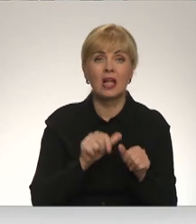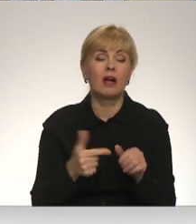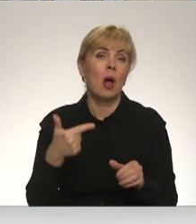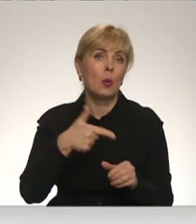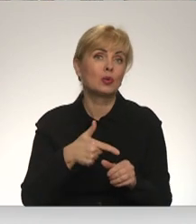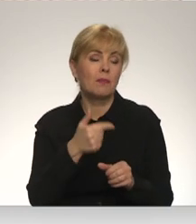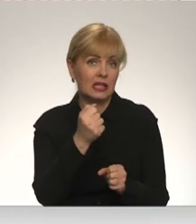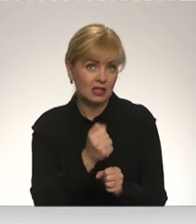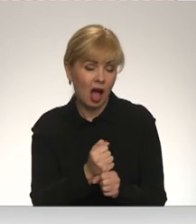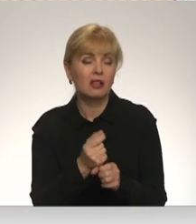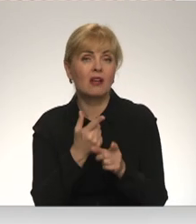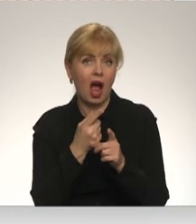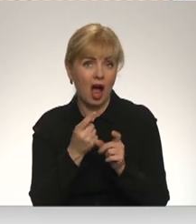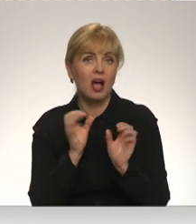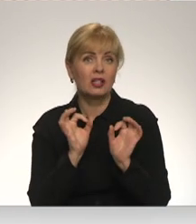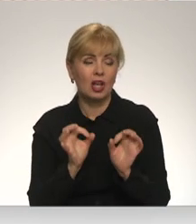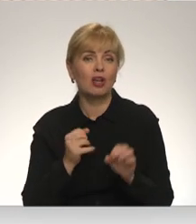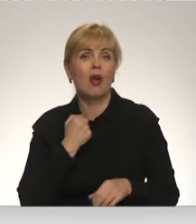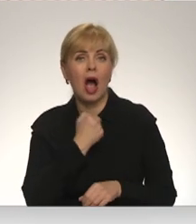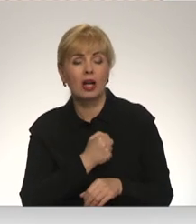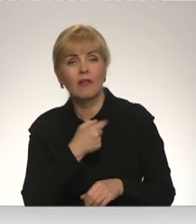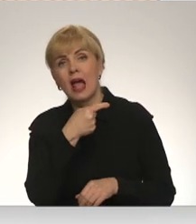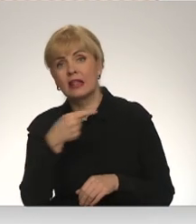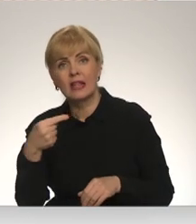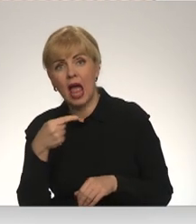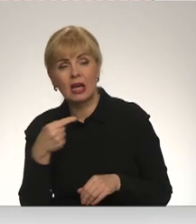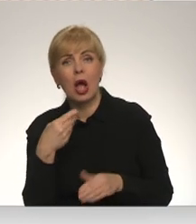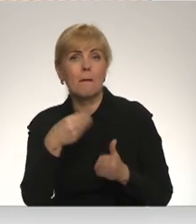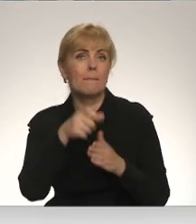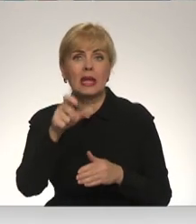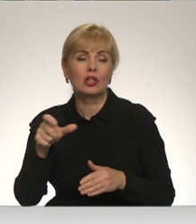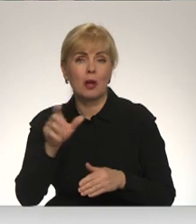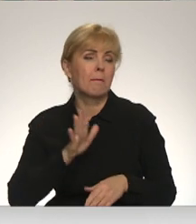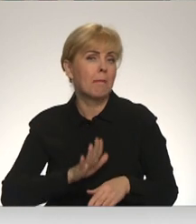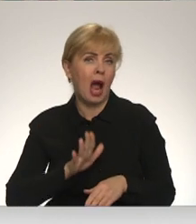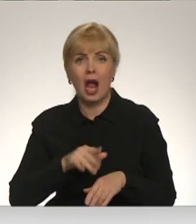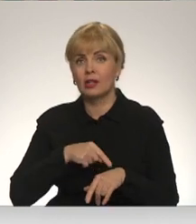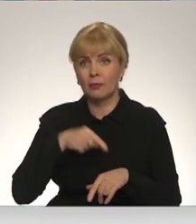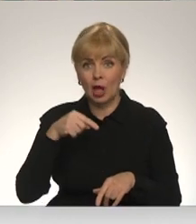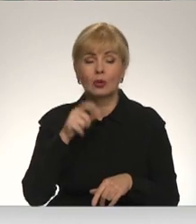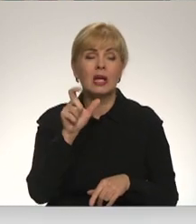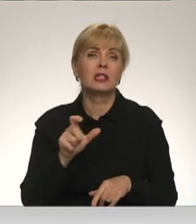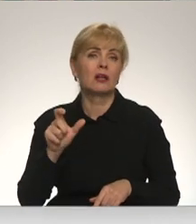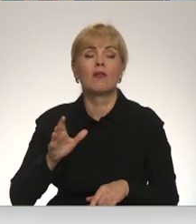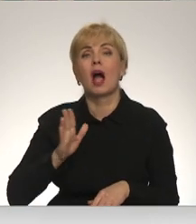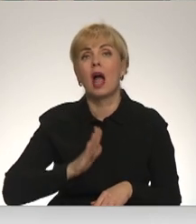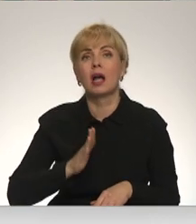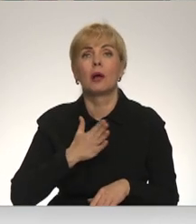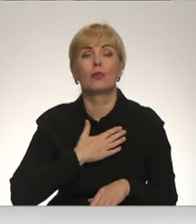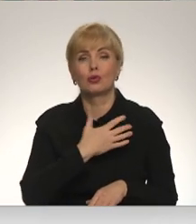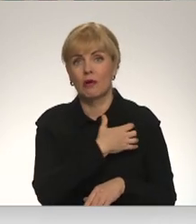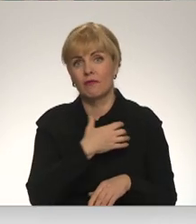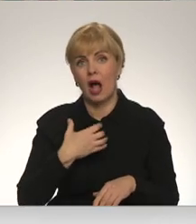uzpildes stacijas atzīs, ka agresiju un negatīvu noskaņu no pircējiem nejūt. Nē, cilvēki gaida, kad mūsu